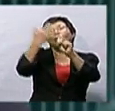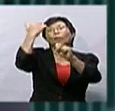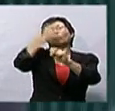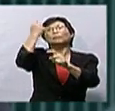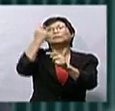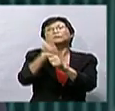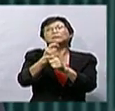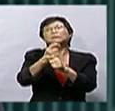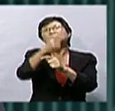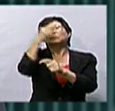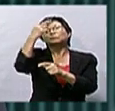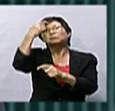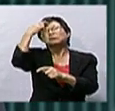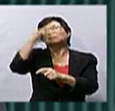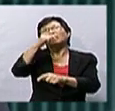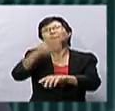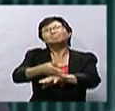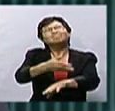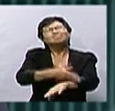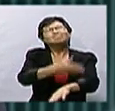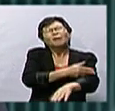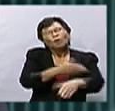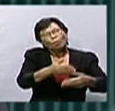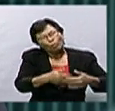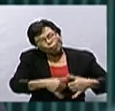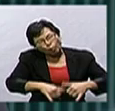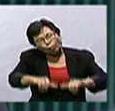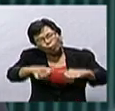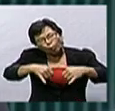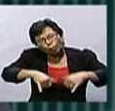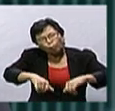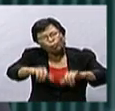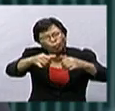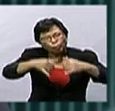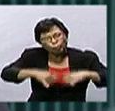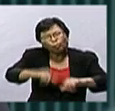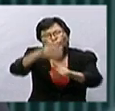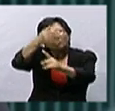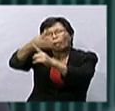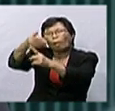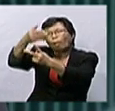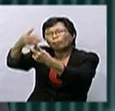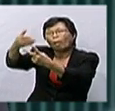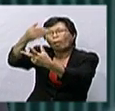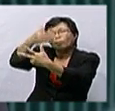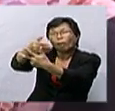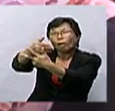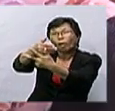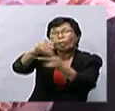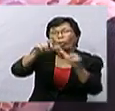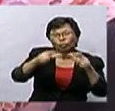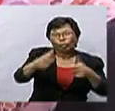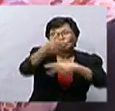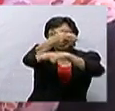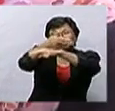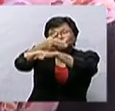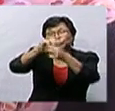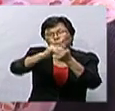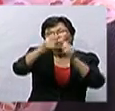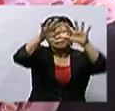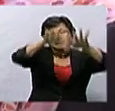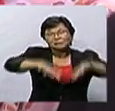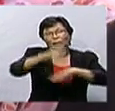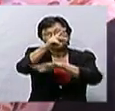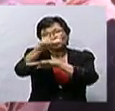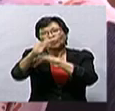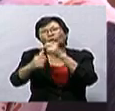mengekalkan prestasi. Ia kemudian berlarutan apabila Ayuni dan Muslifah disingkirkan daripada skuad menembak ketika Temasya Sukan C Kuala